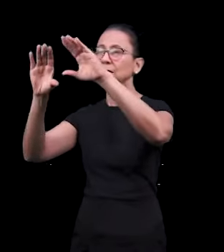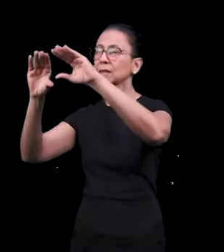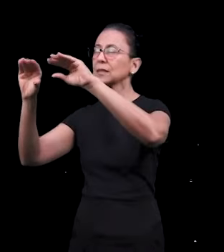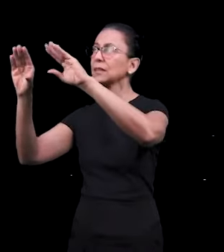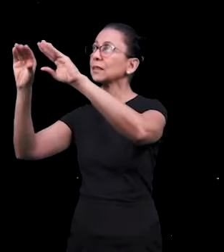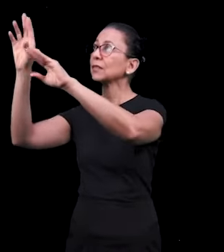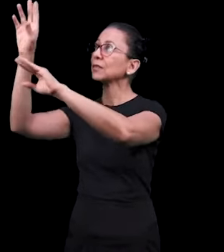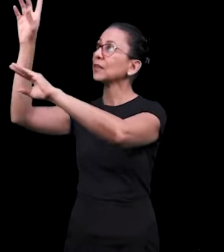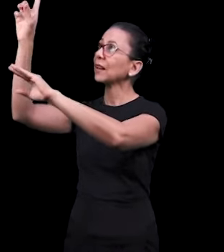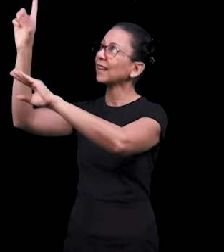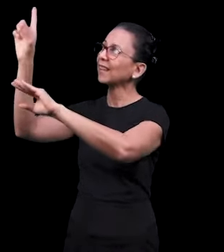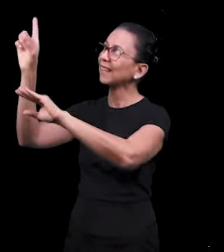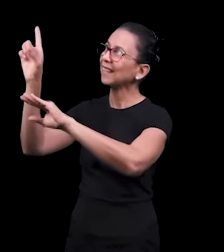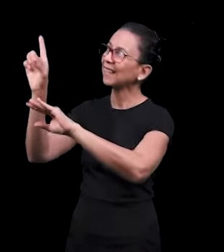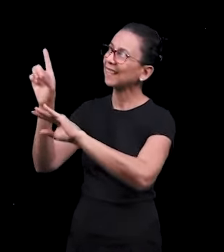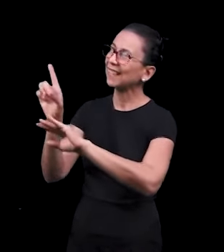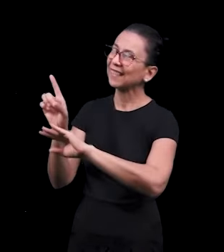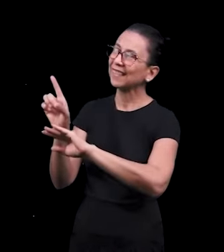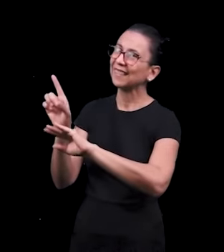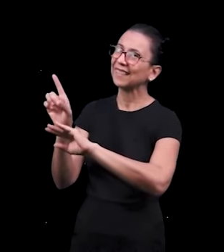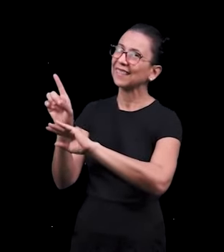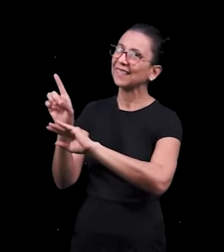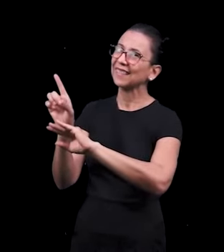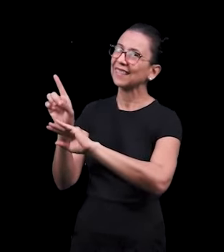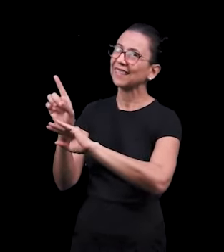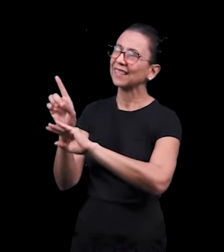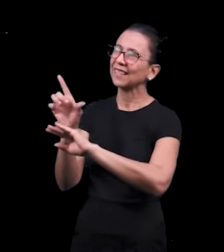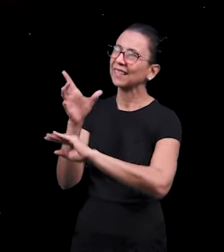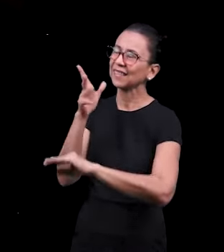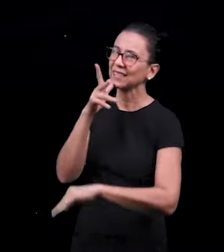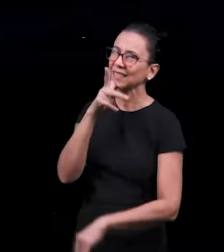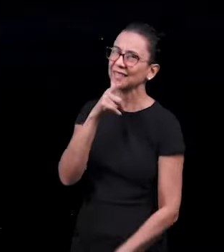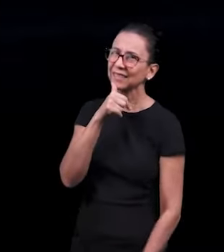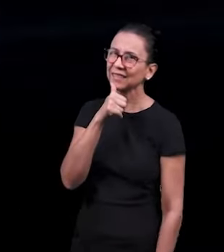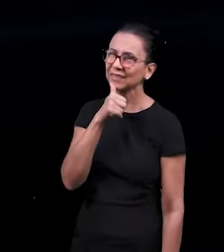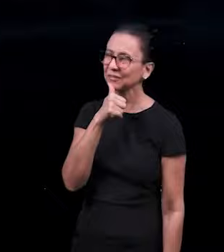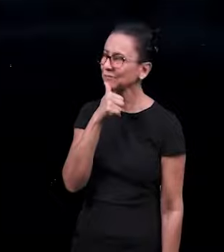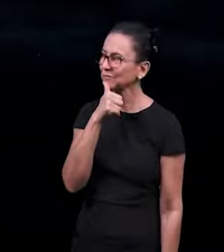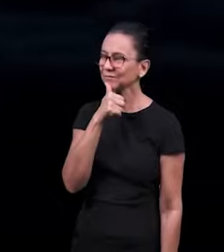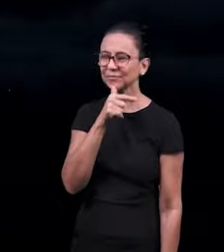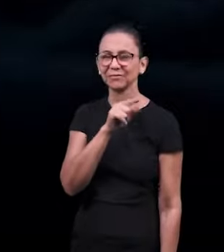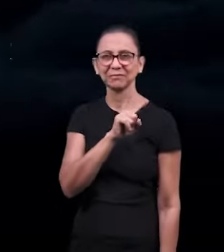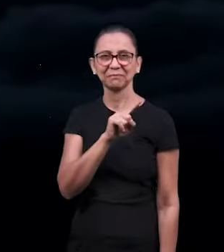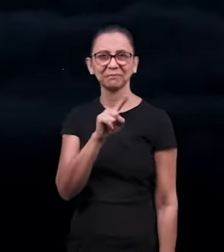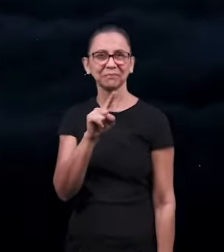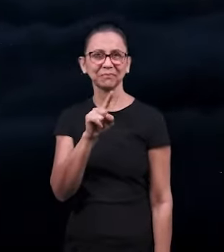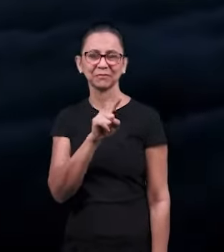Еще немного, и грядущий придет и не умедлит.